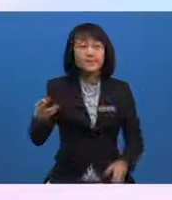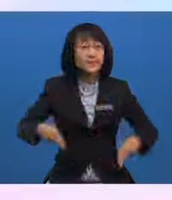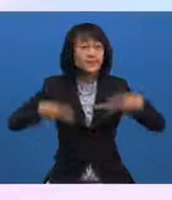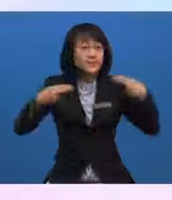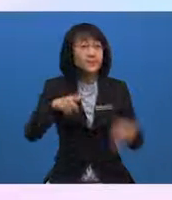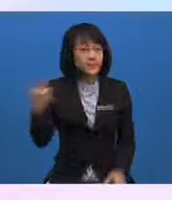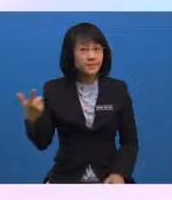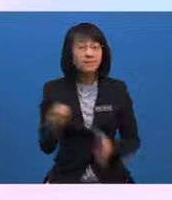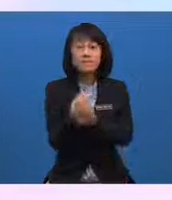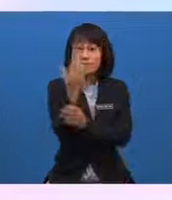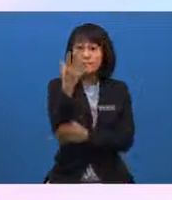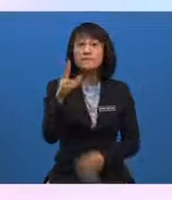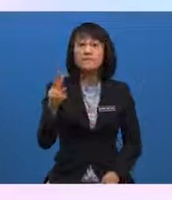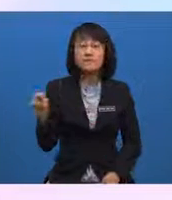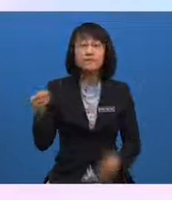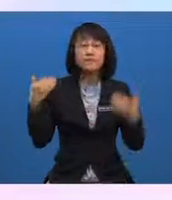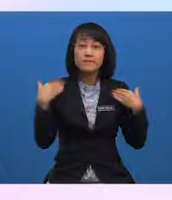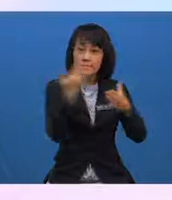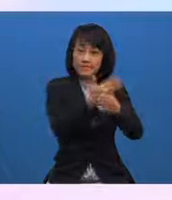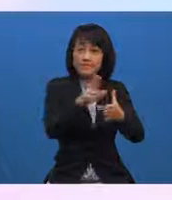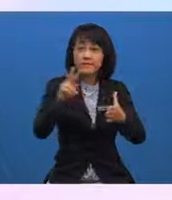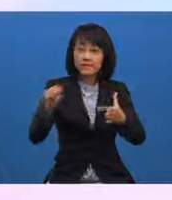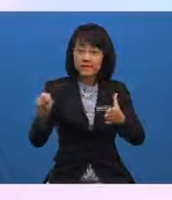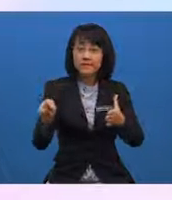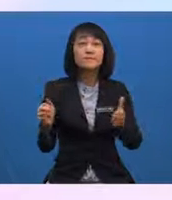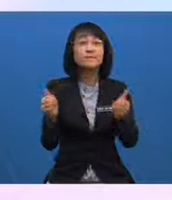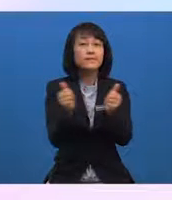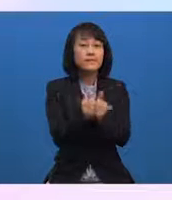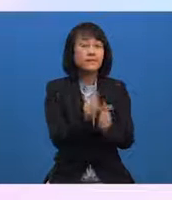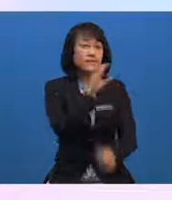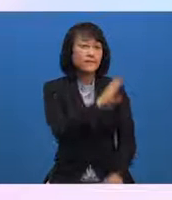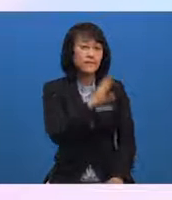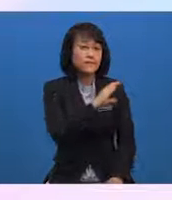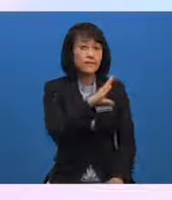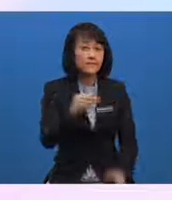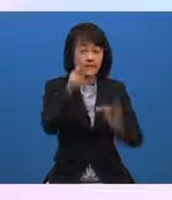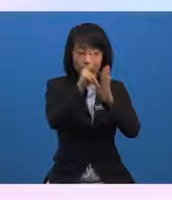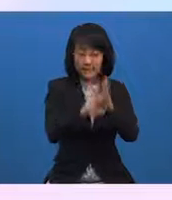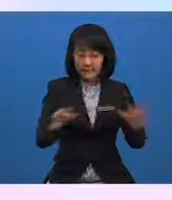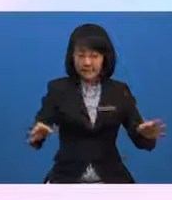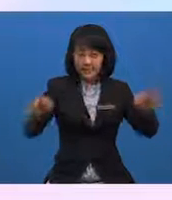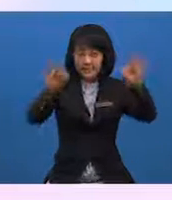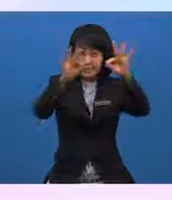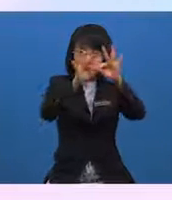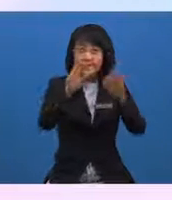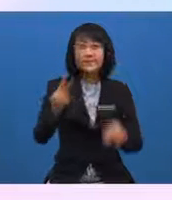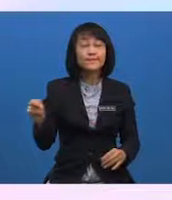mempunyai bahagian-bahagian tertentu dengan ciri-ciri dan kepentingan tertentu.